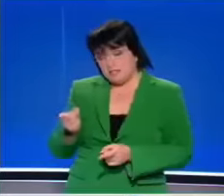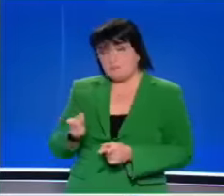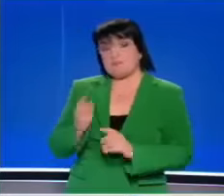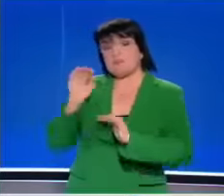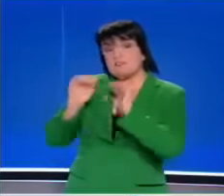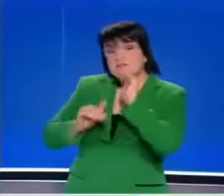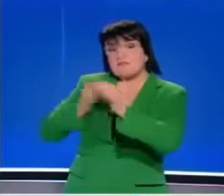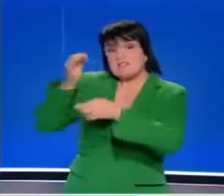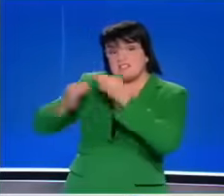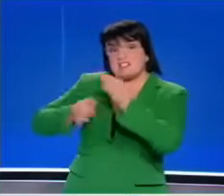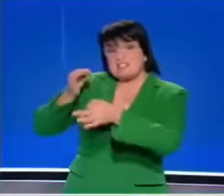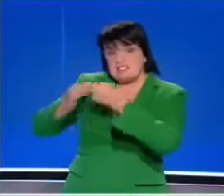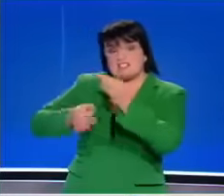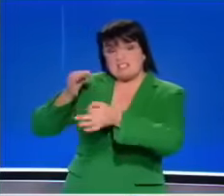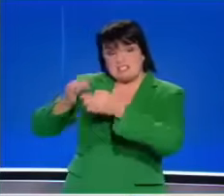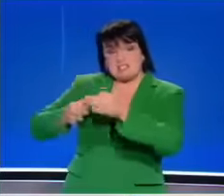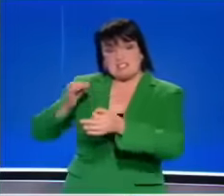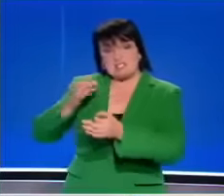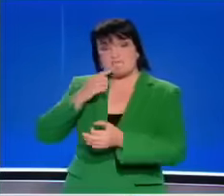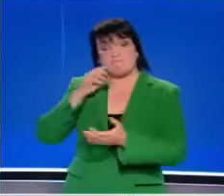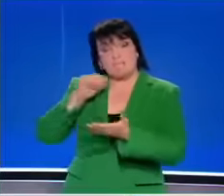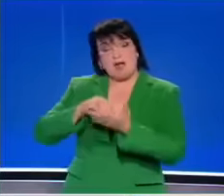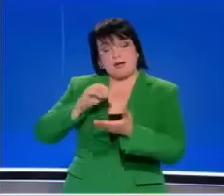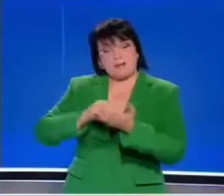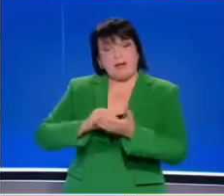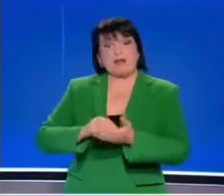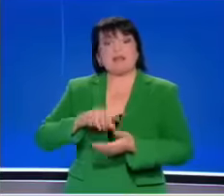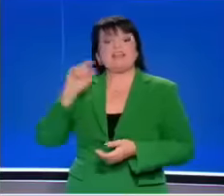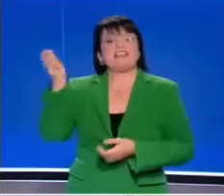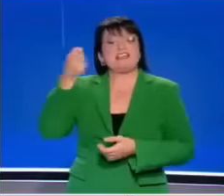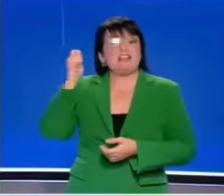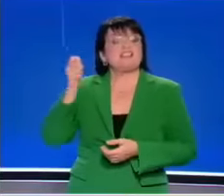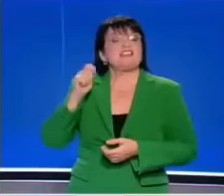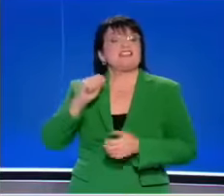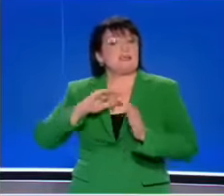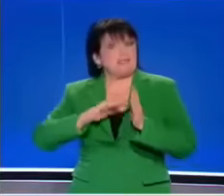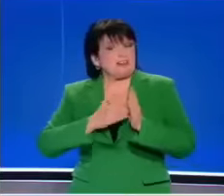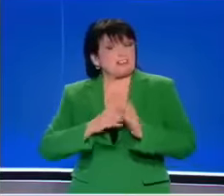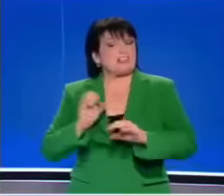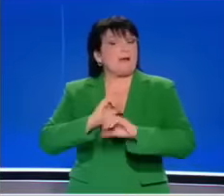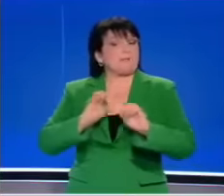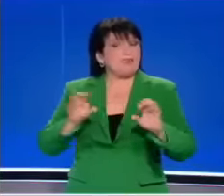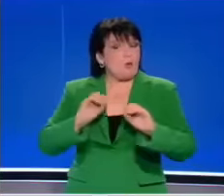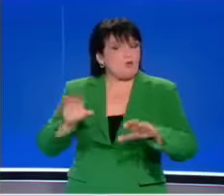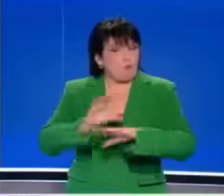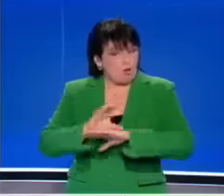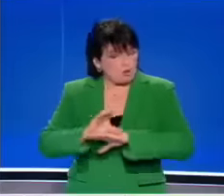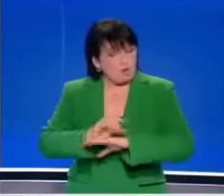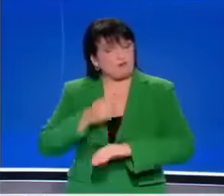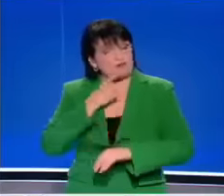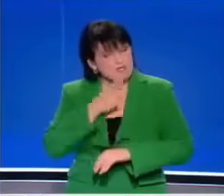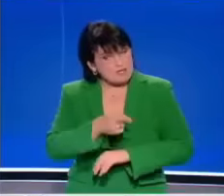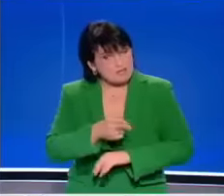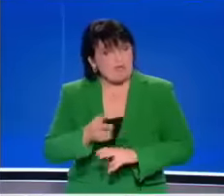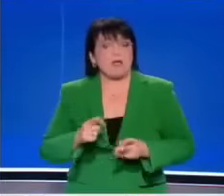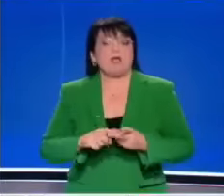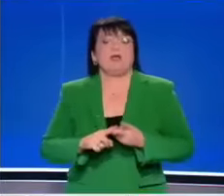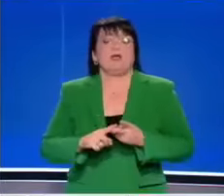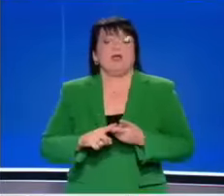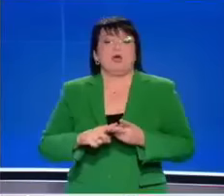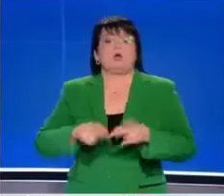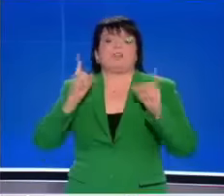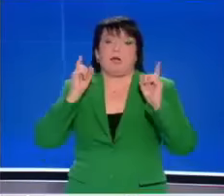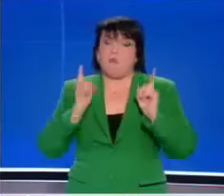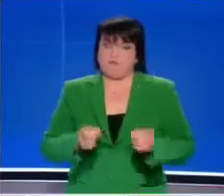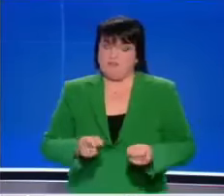συνεχής συσκέψεις είναι λογικό να γινόντουσαν συσκέψεις μετά από μία τέτοια τραγωδία επιχειρησιακά κριτήρια για την ευπ λέει ότι η ευπ θα